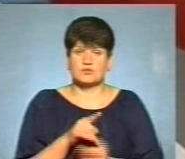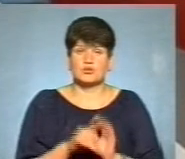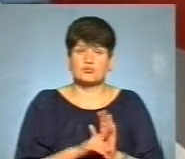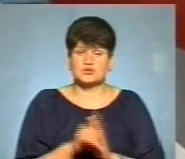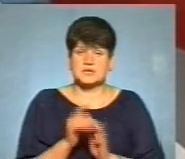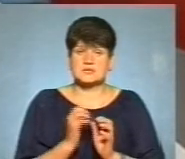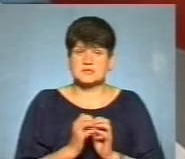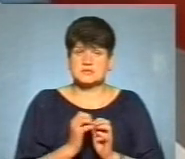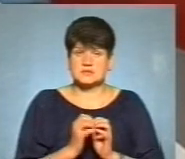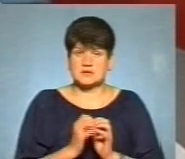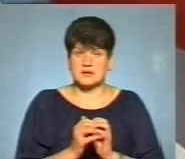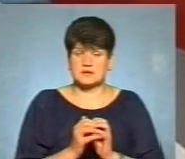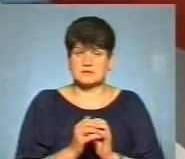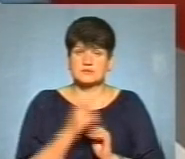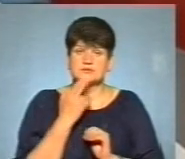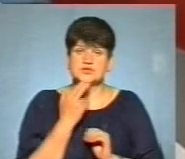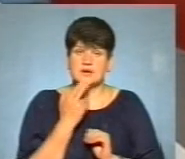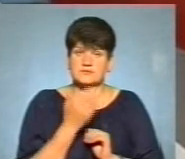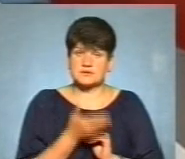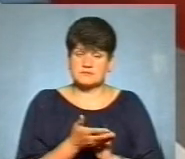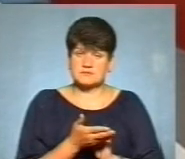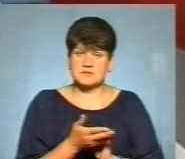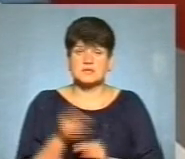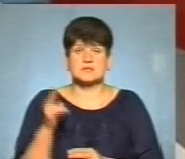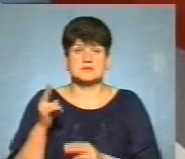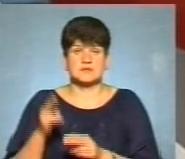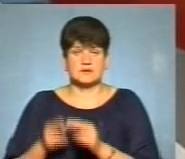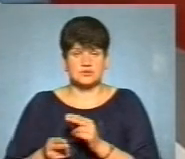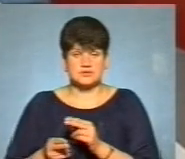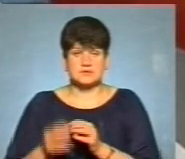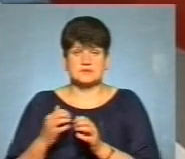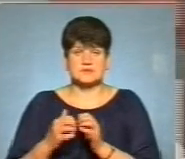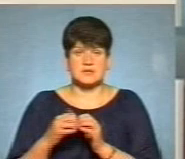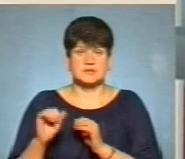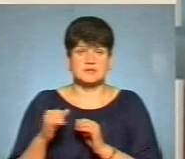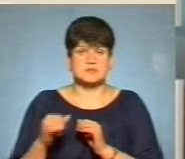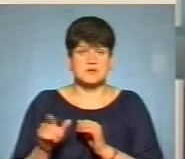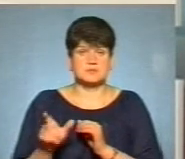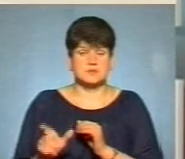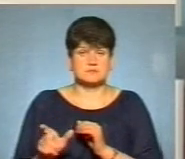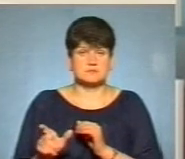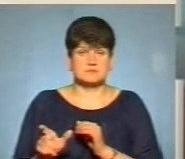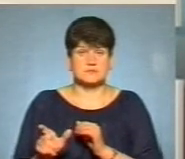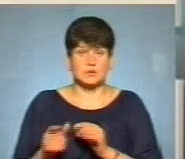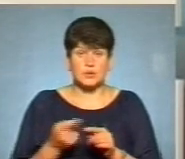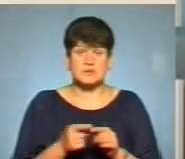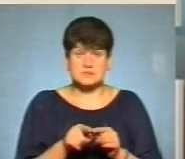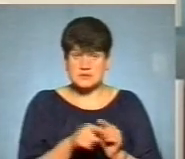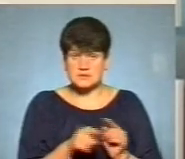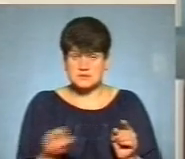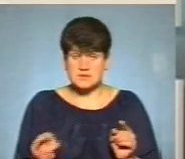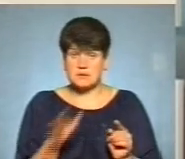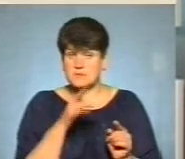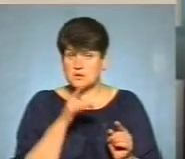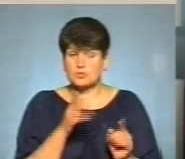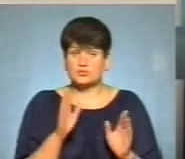з середини, грубо кажучи, червня і закінчиться десь в середині серпня. Так, і ось за цей період у нас